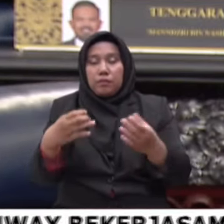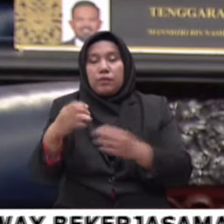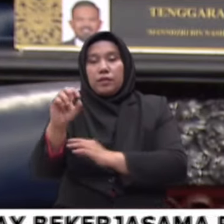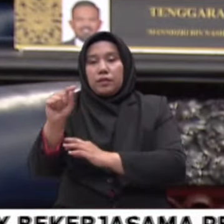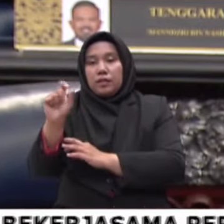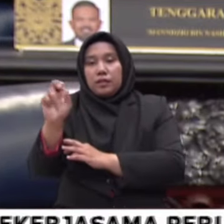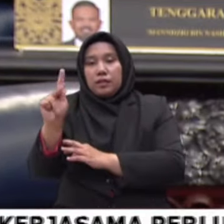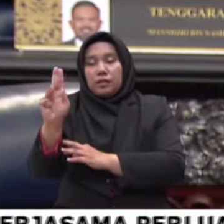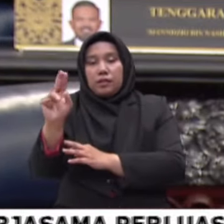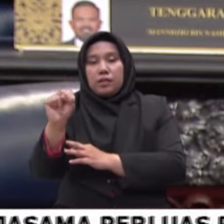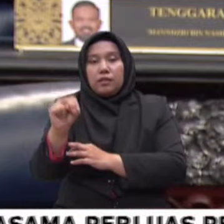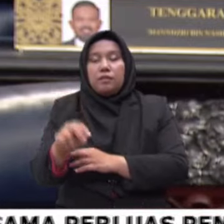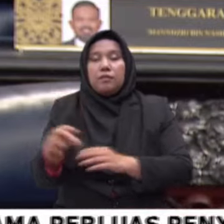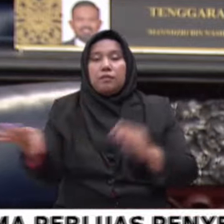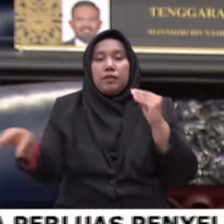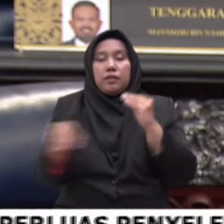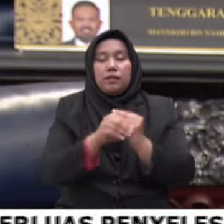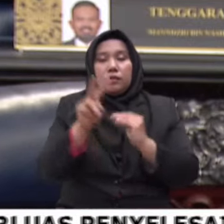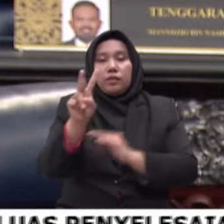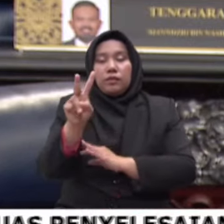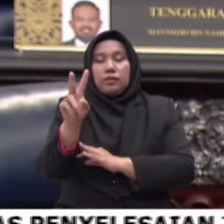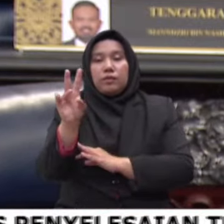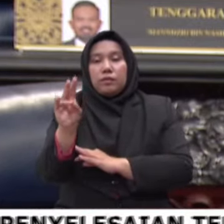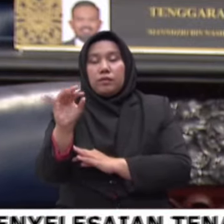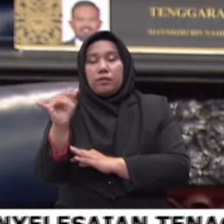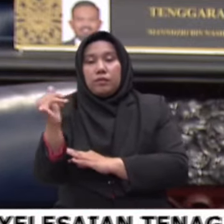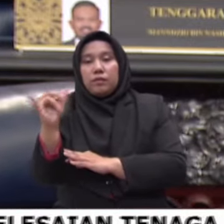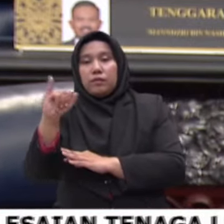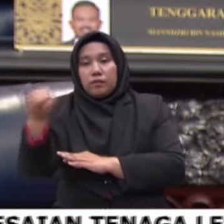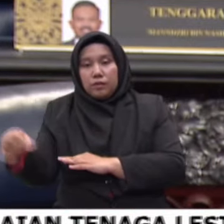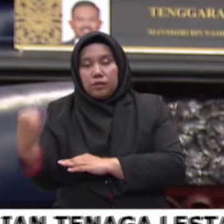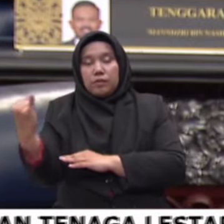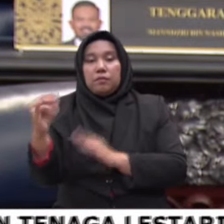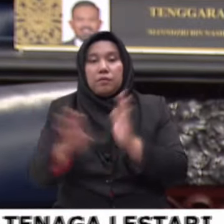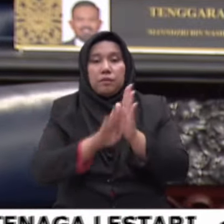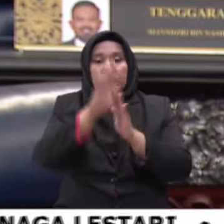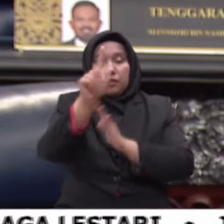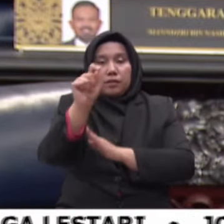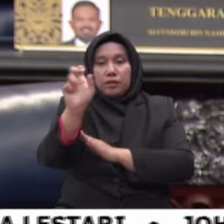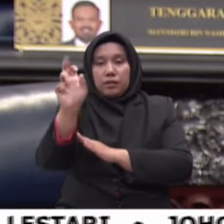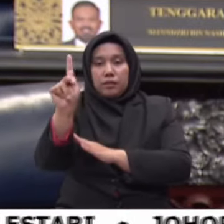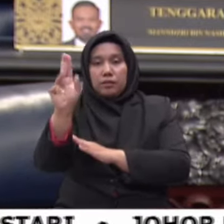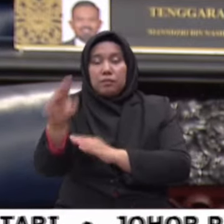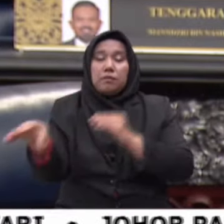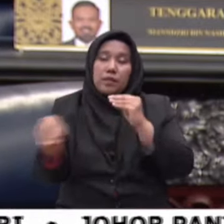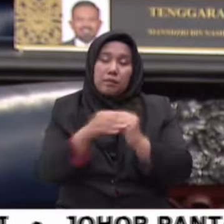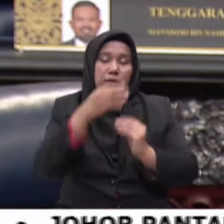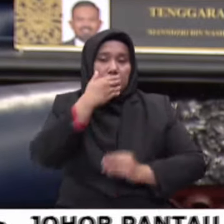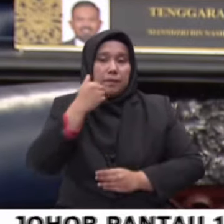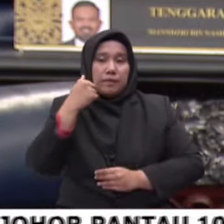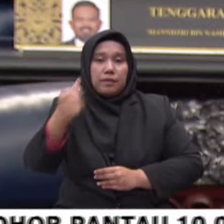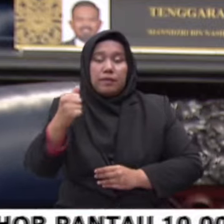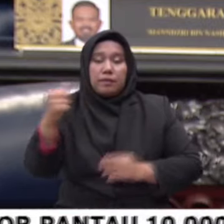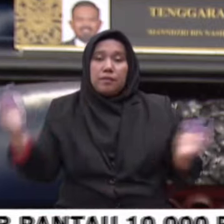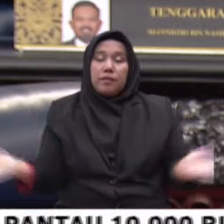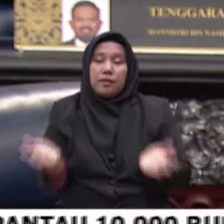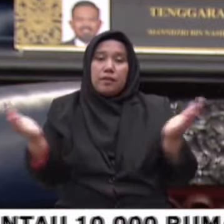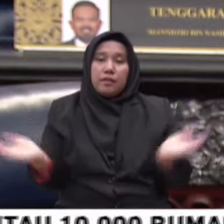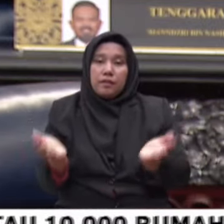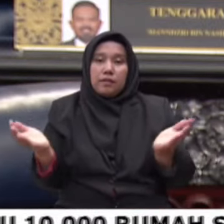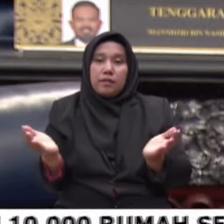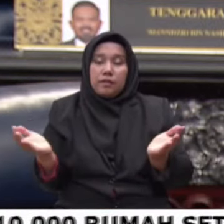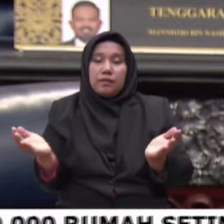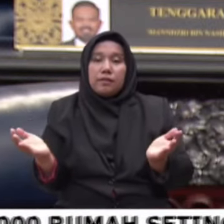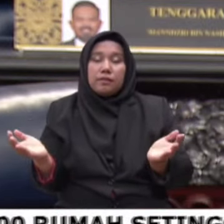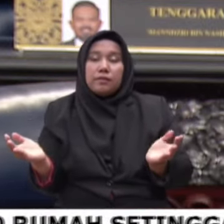Penambahan sebanyak RM275 juta bagi peruntukan pembangunan tekun merupakan penambahan yang signifikan yang boleh menggiatkan lagi